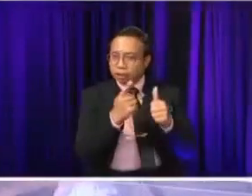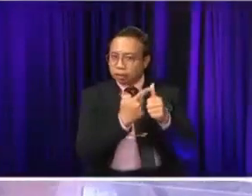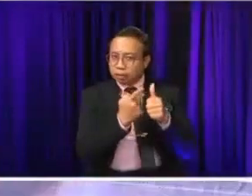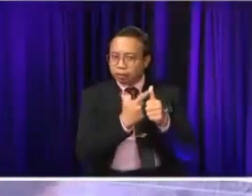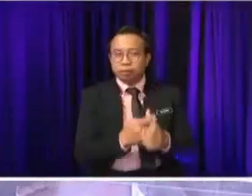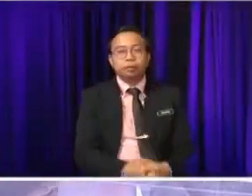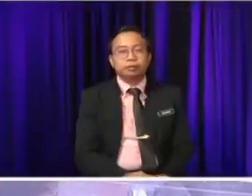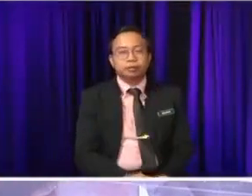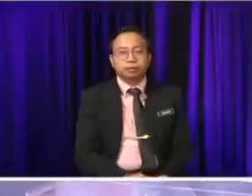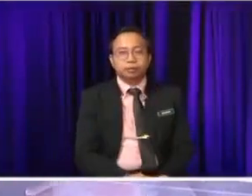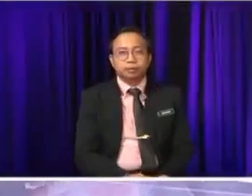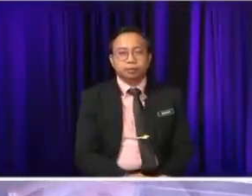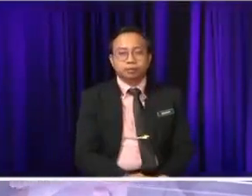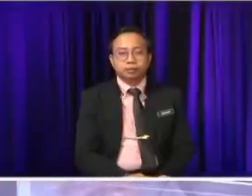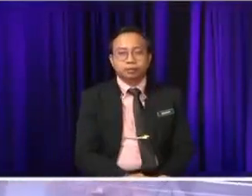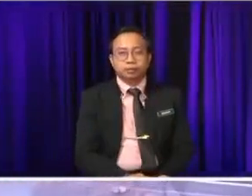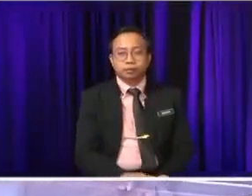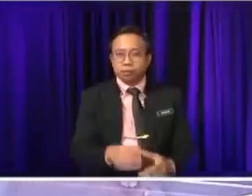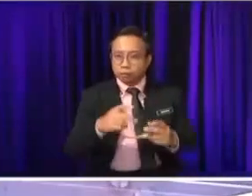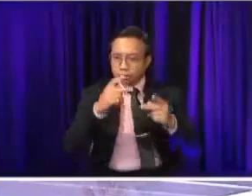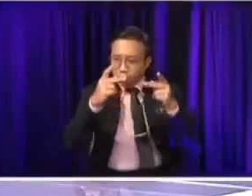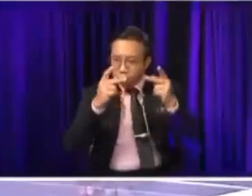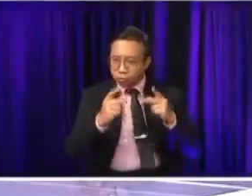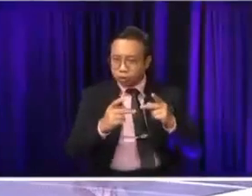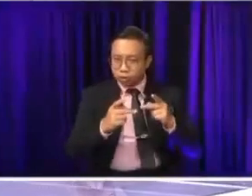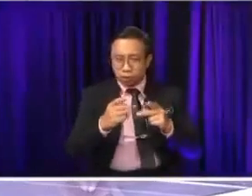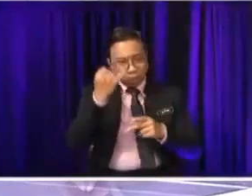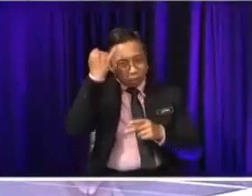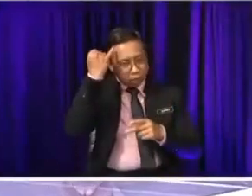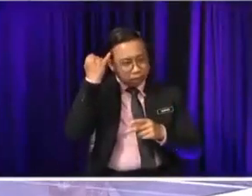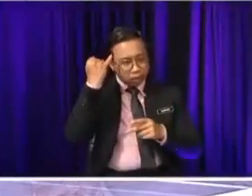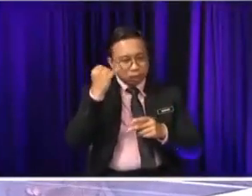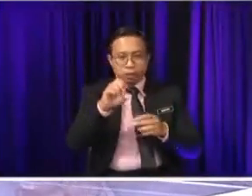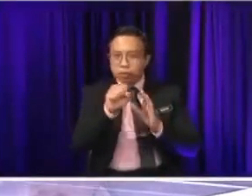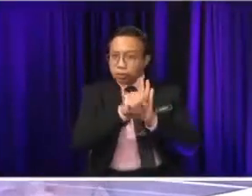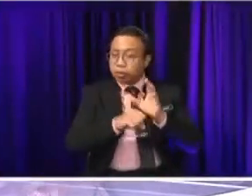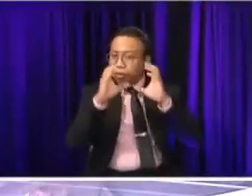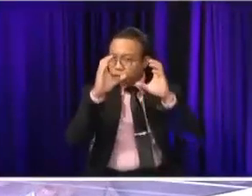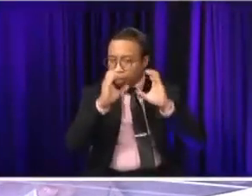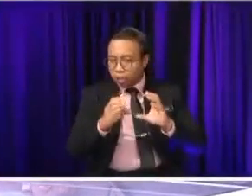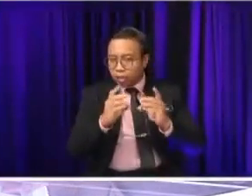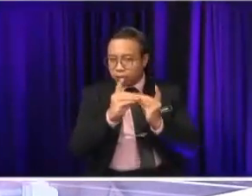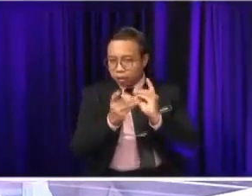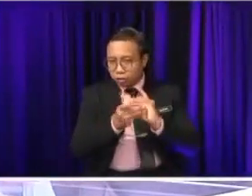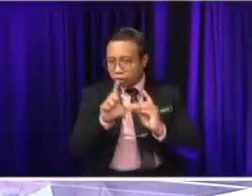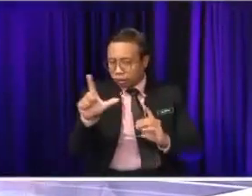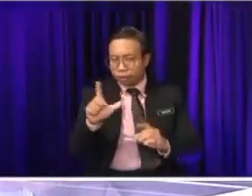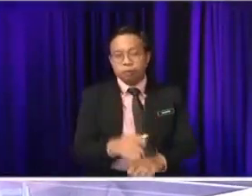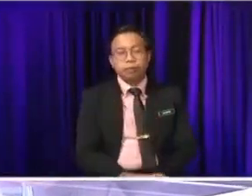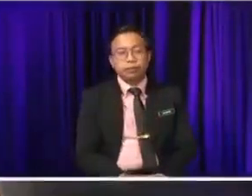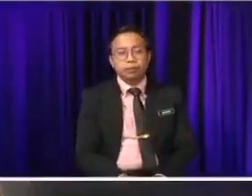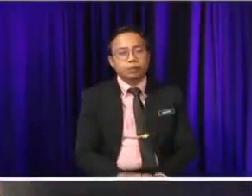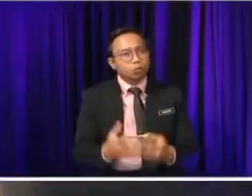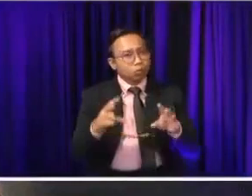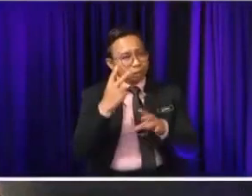mereka yang pertama proses penghasilan ide secara digital dia dilakukan tapi apabila sudah semok semua balik